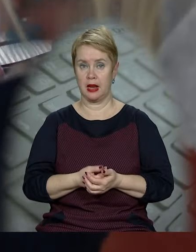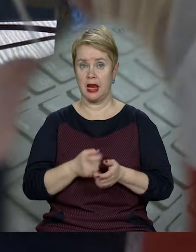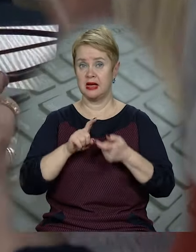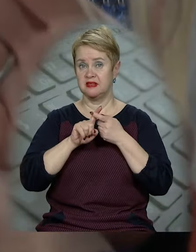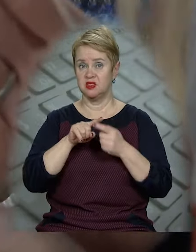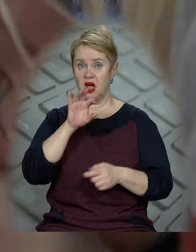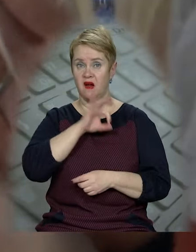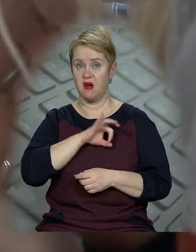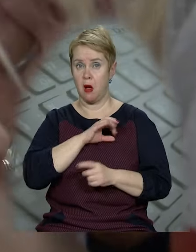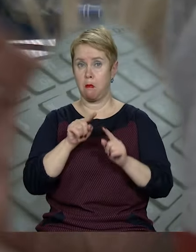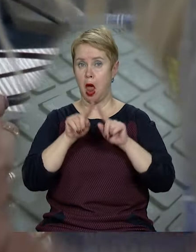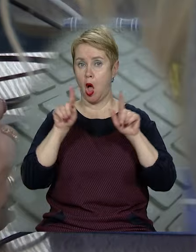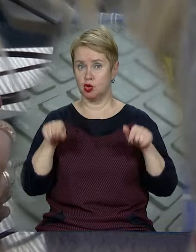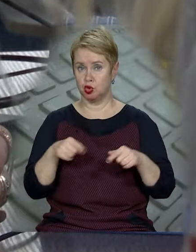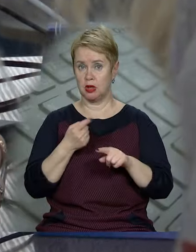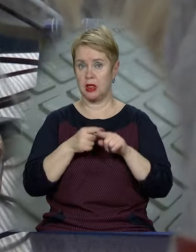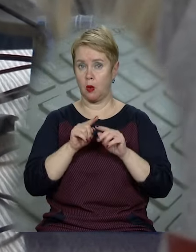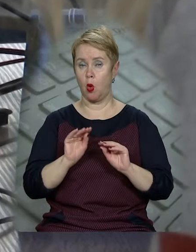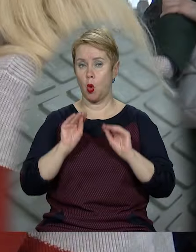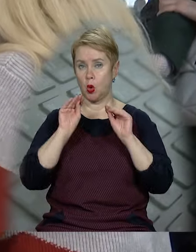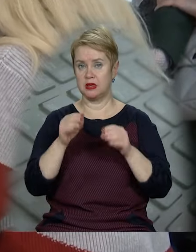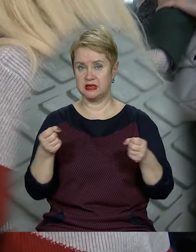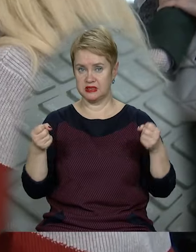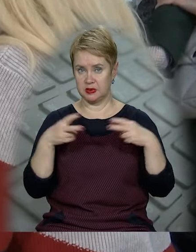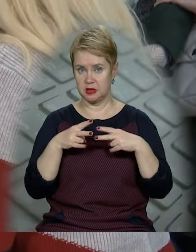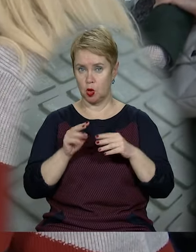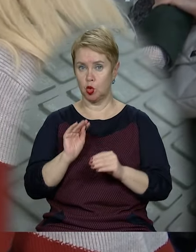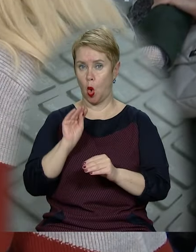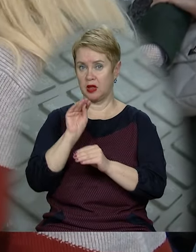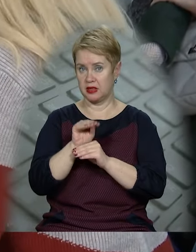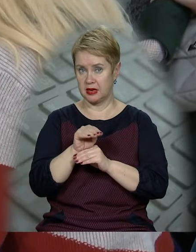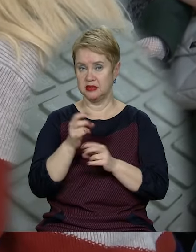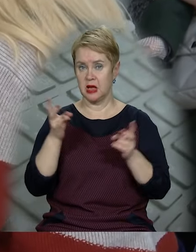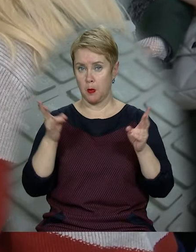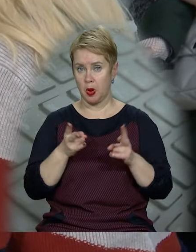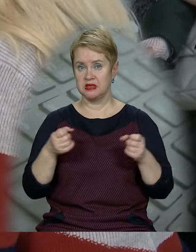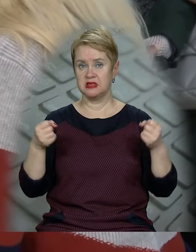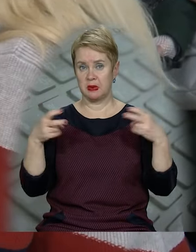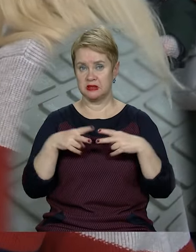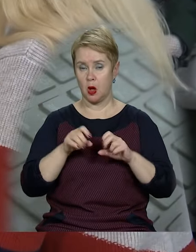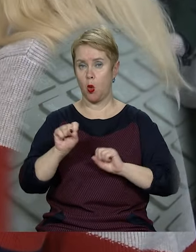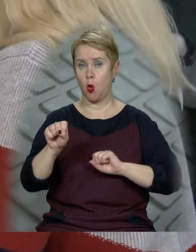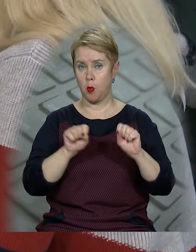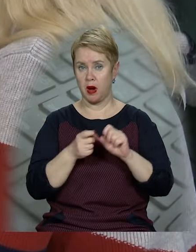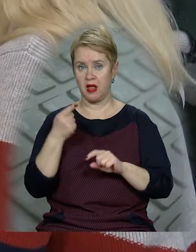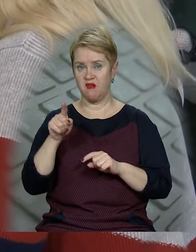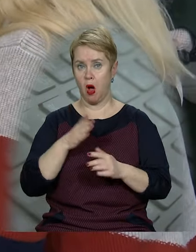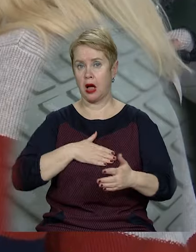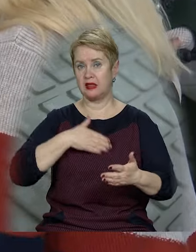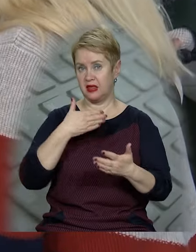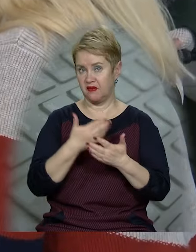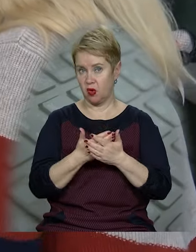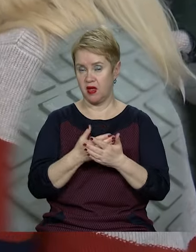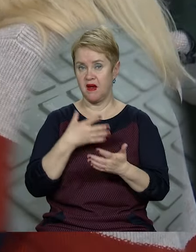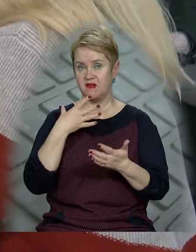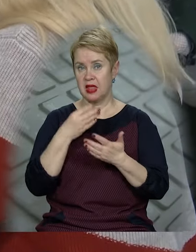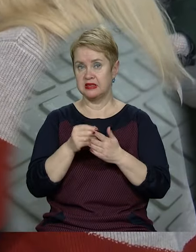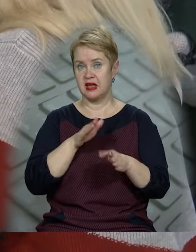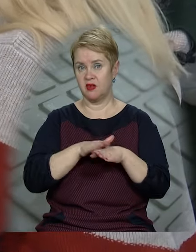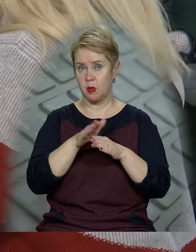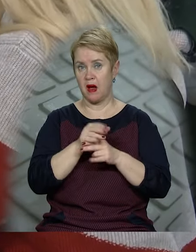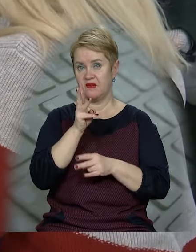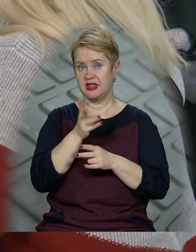зв'язку використовують планшет, на якому встановлений спеціальний додаток. За потреби спеціаліст управління його активує. І, власне,